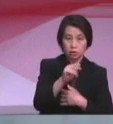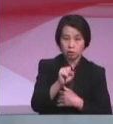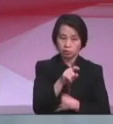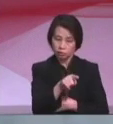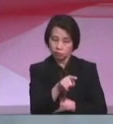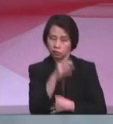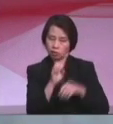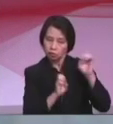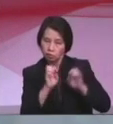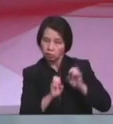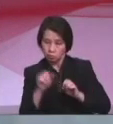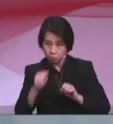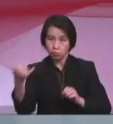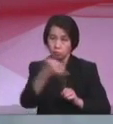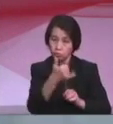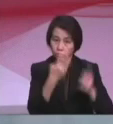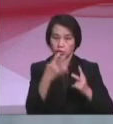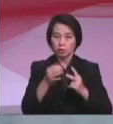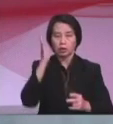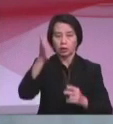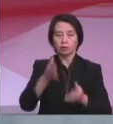juga akan mensyarahkan